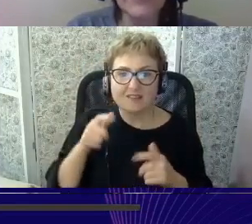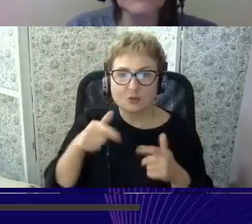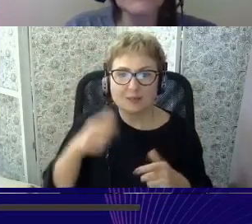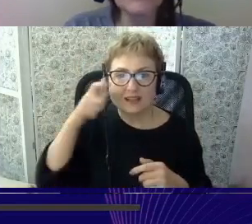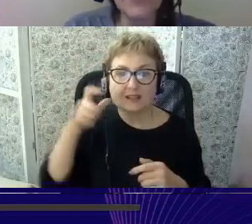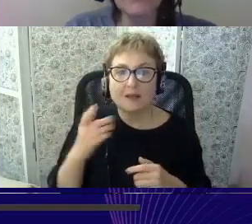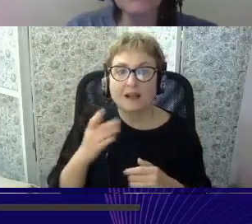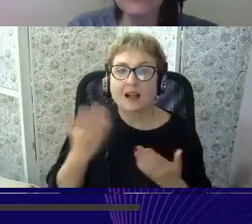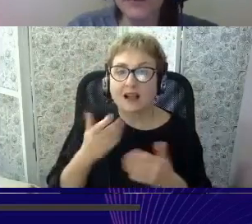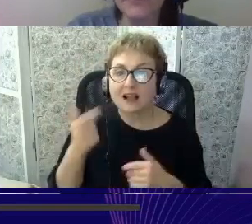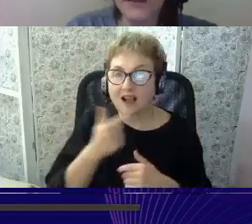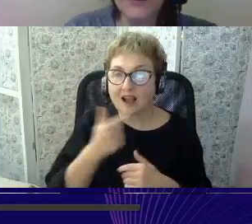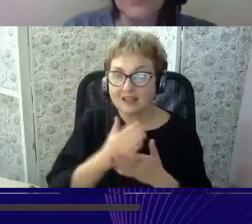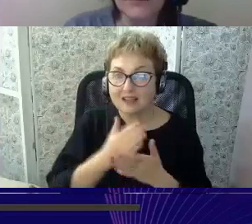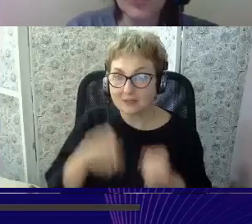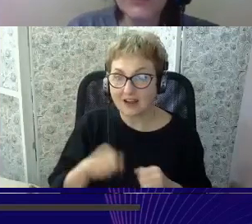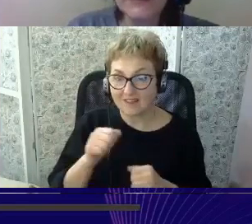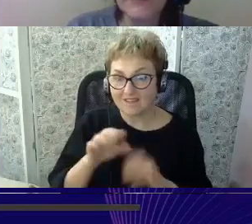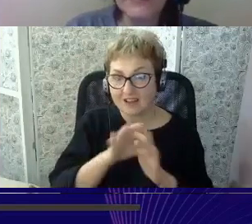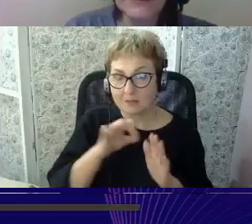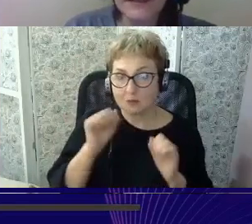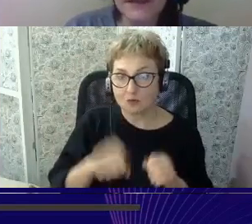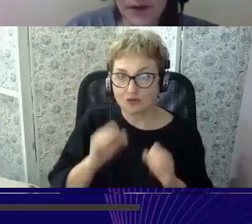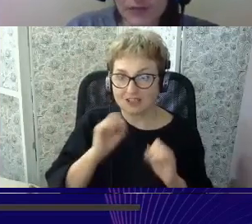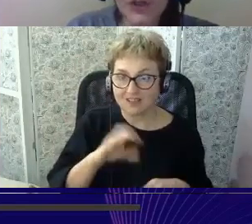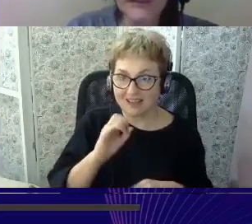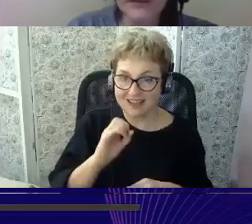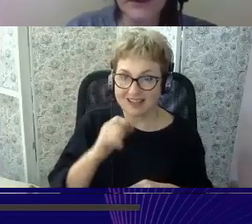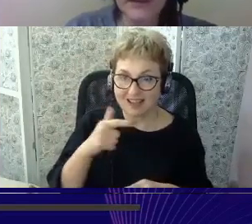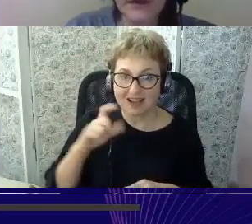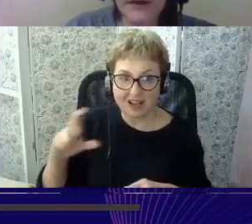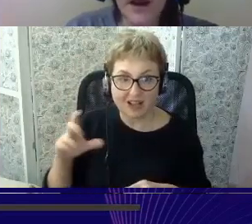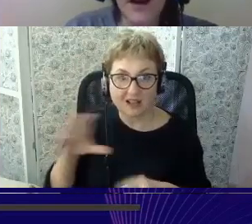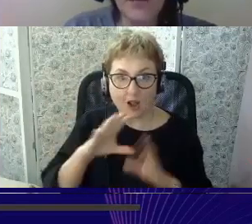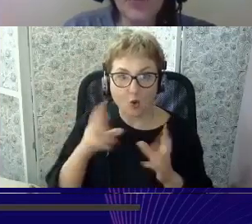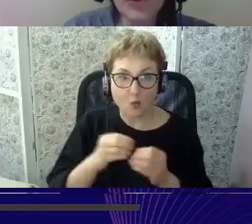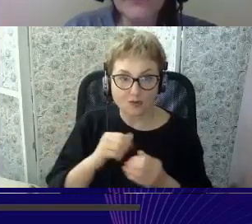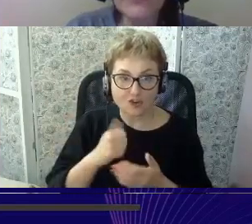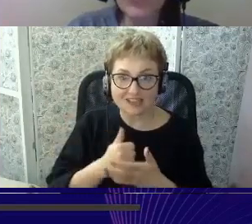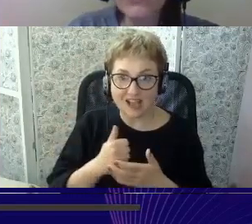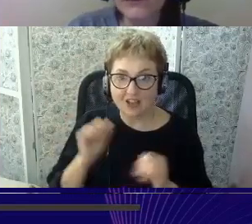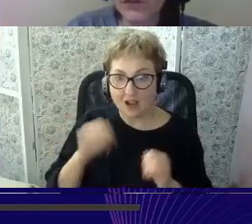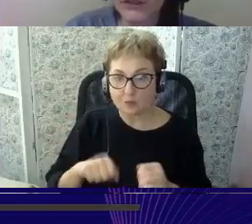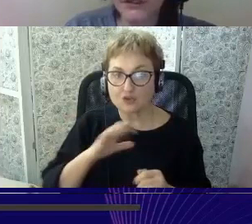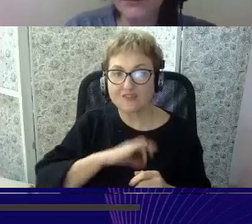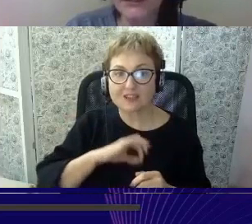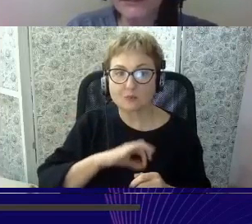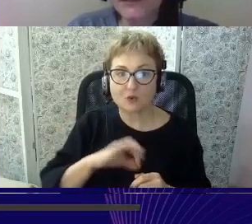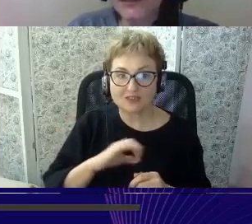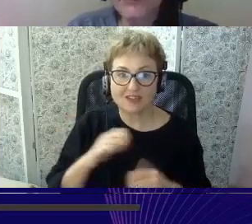гарантия? Есть право выбора. Можно сдавать ЕГЭ на общих основаниях, а можно,